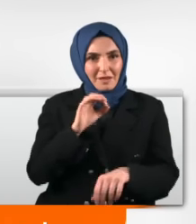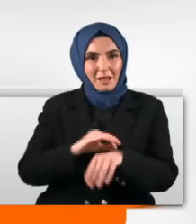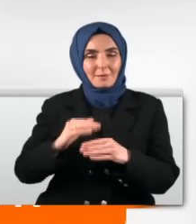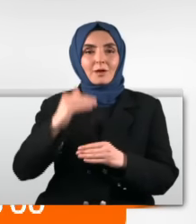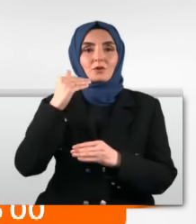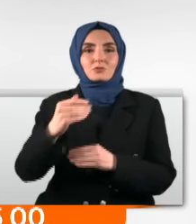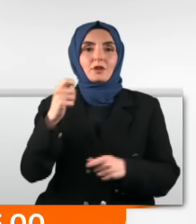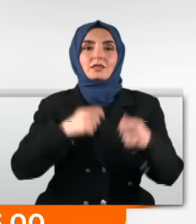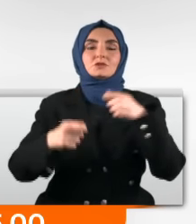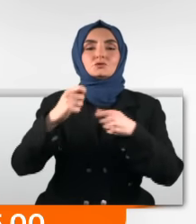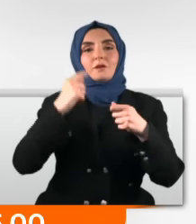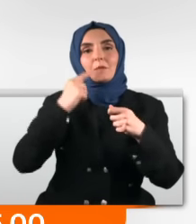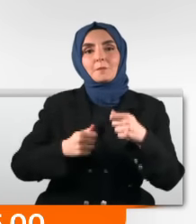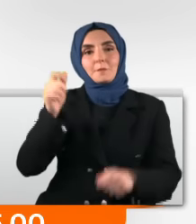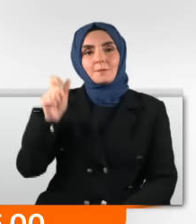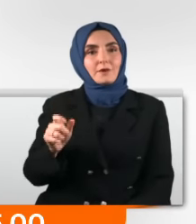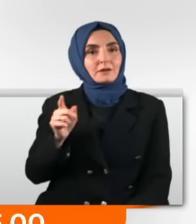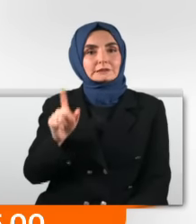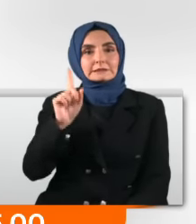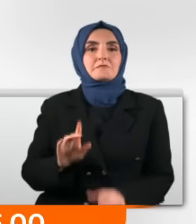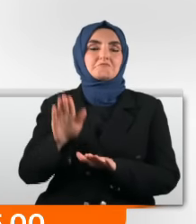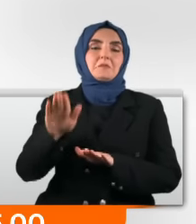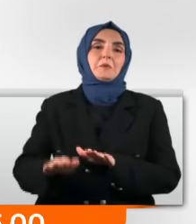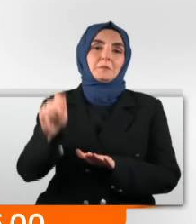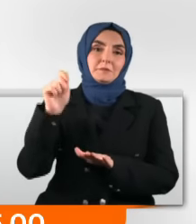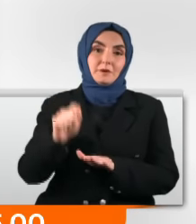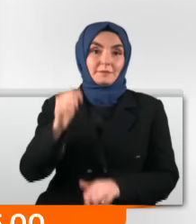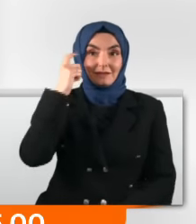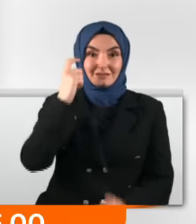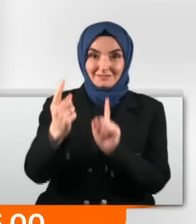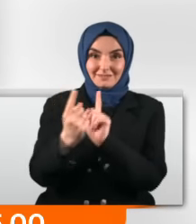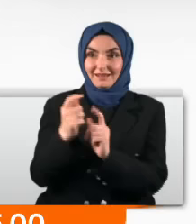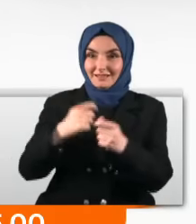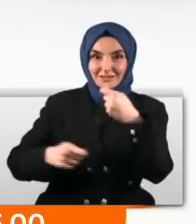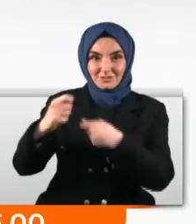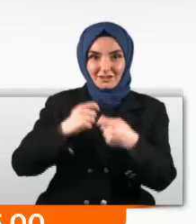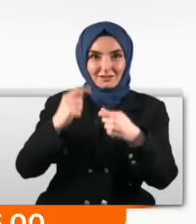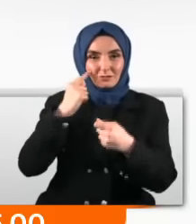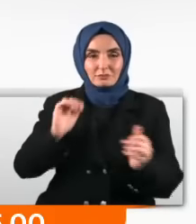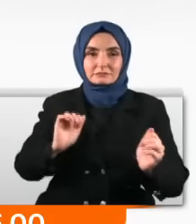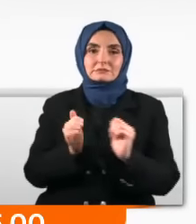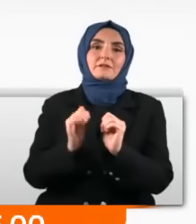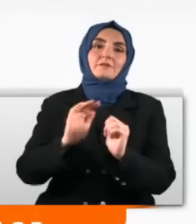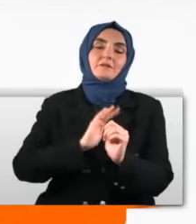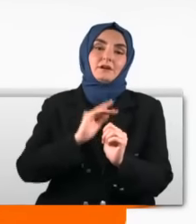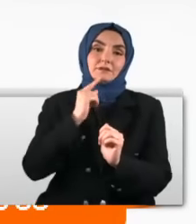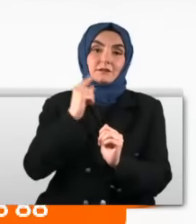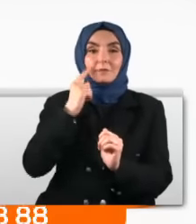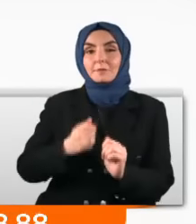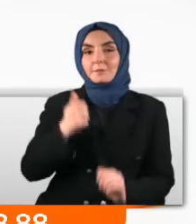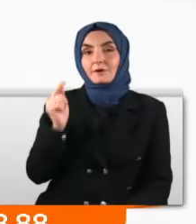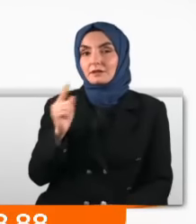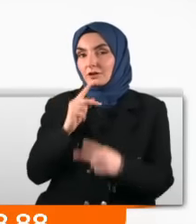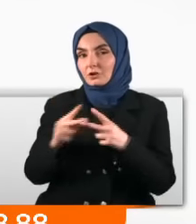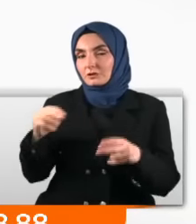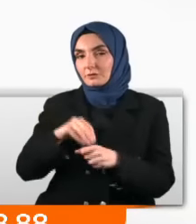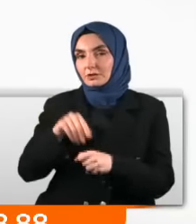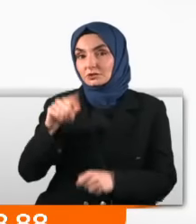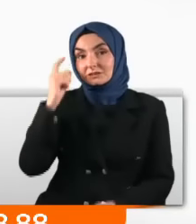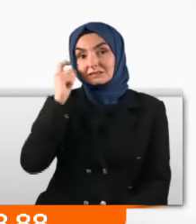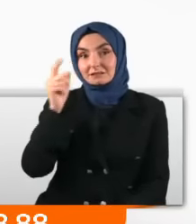Ticaret Bakanlığı ilk adımı attı. İsrail'le ticarete kısıtlama getirildi. Bakanlığın açıklamasında İsrail'in